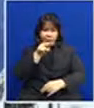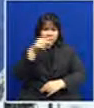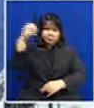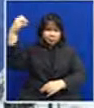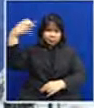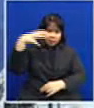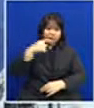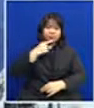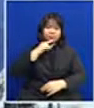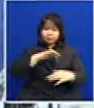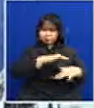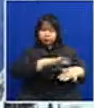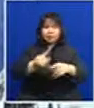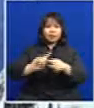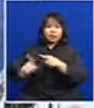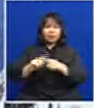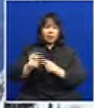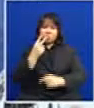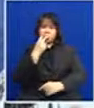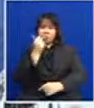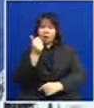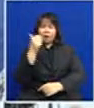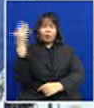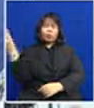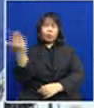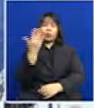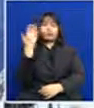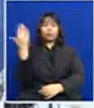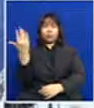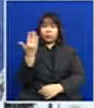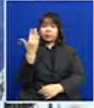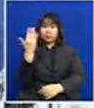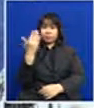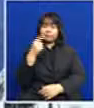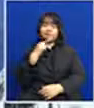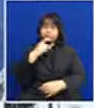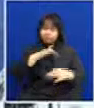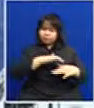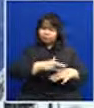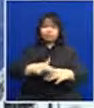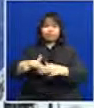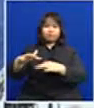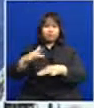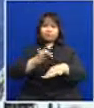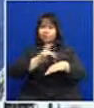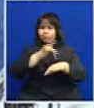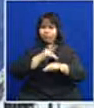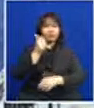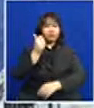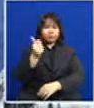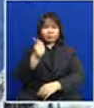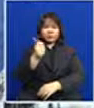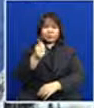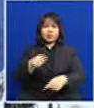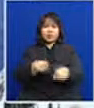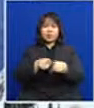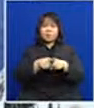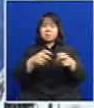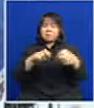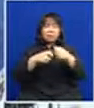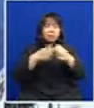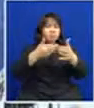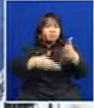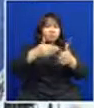yourself, your sea, your sun, your sandคือคุณสามารถสัมผัสได้ทั้งกระแสลมได้ทั้งทะเลแล้วก็ธรรมชาติโดยที่ไม่มีอะไรขว